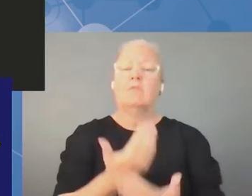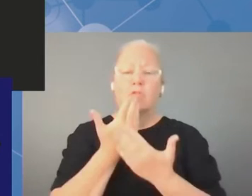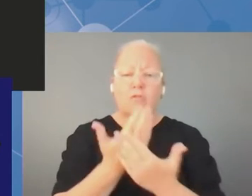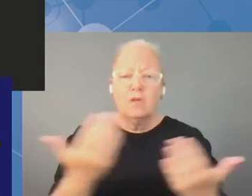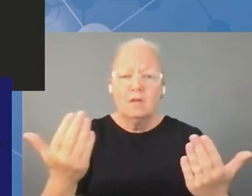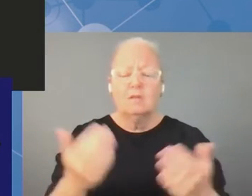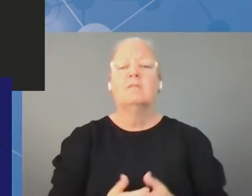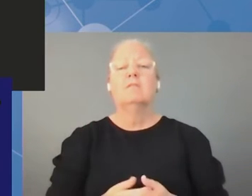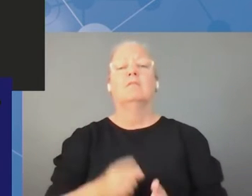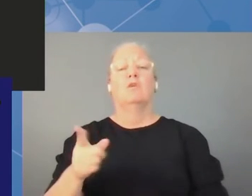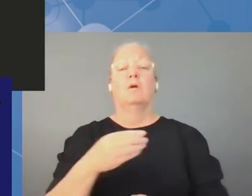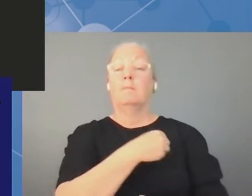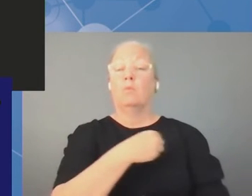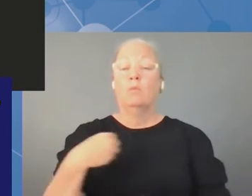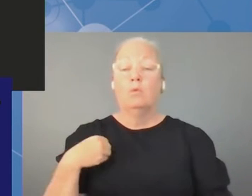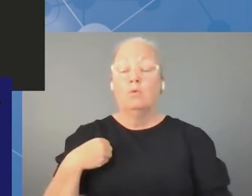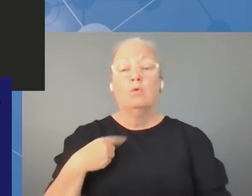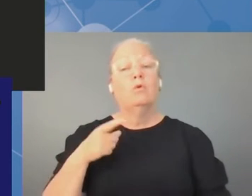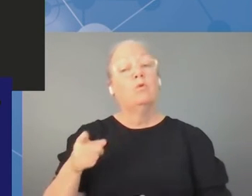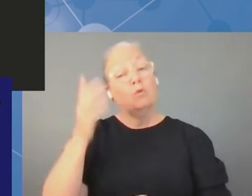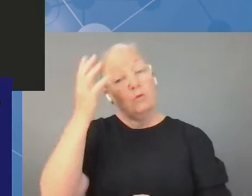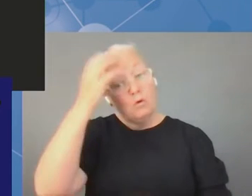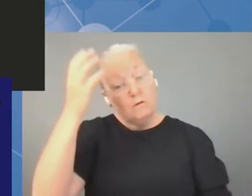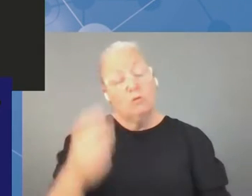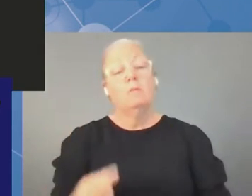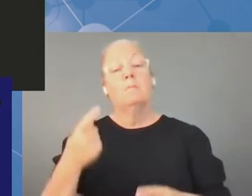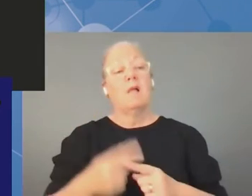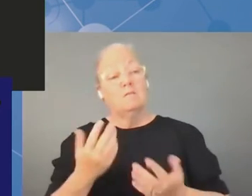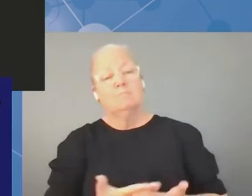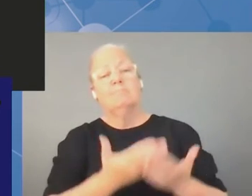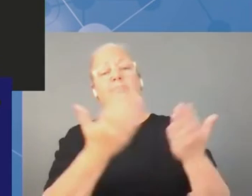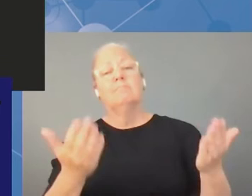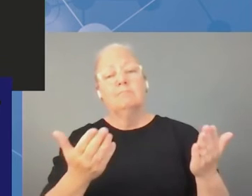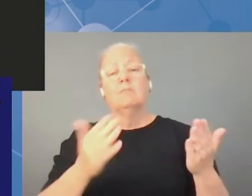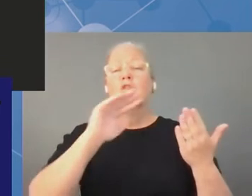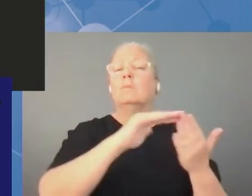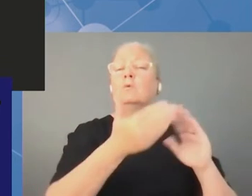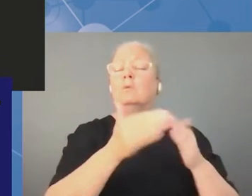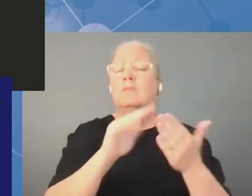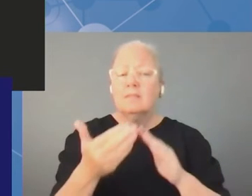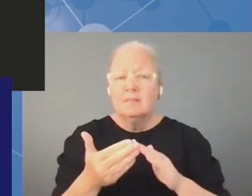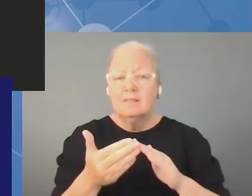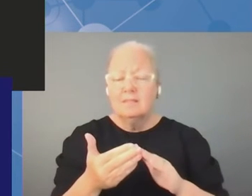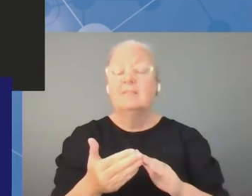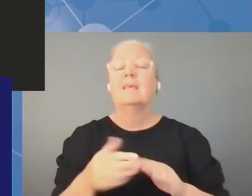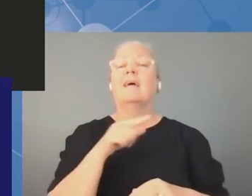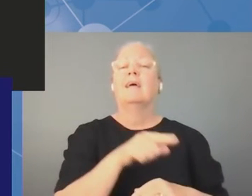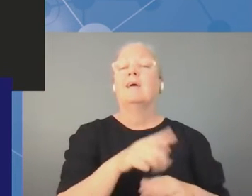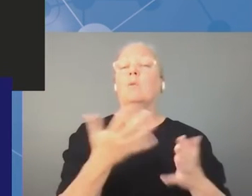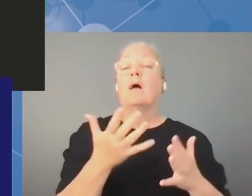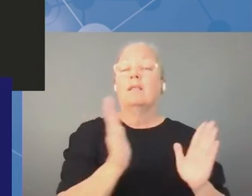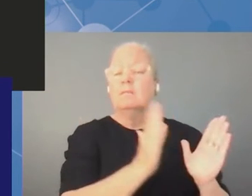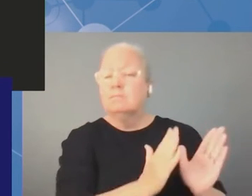дней, проведенных в Катовице. Хочу воспользоваться случаем, чтобы поблагодарить польское правительство,